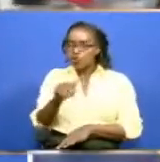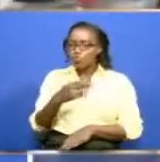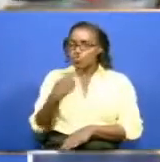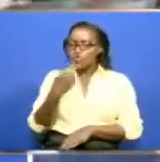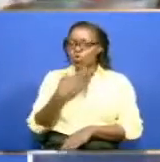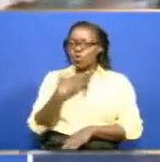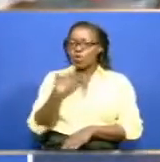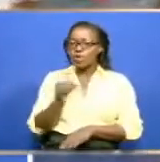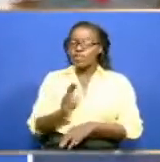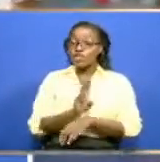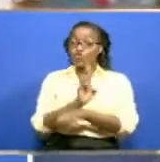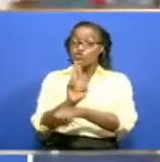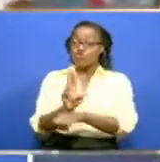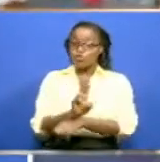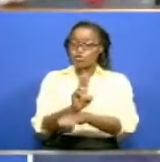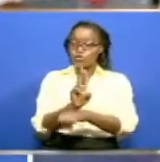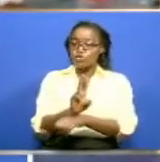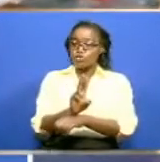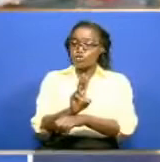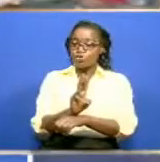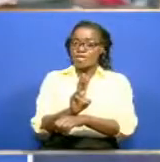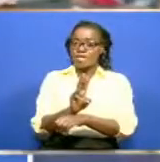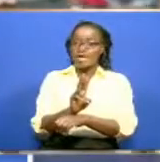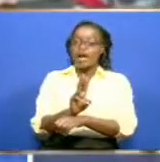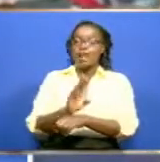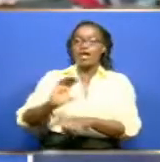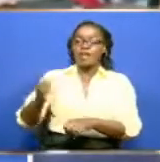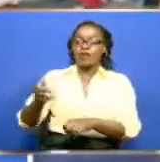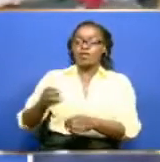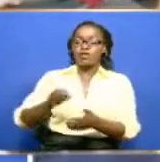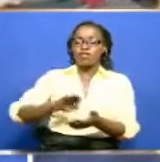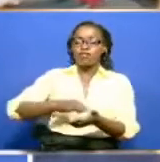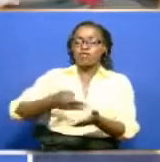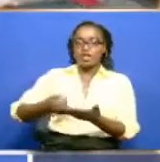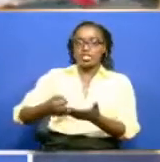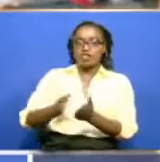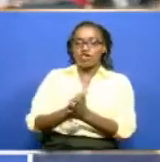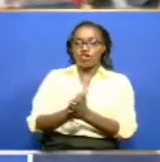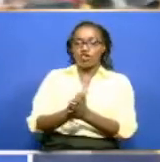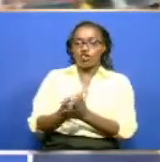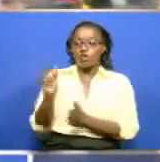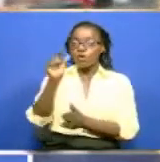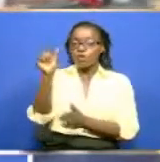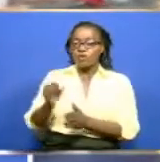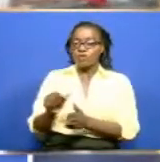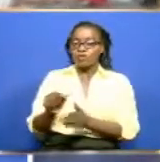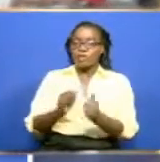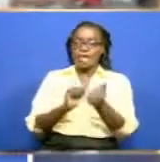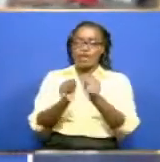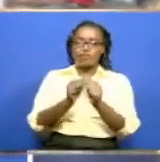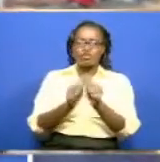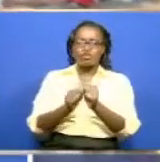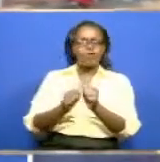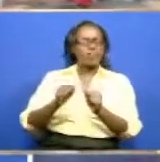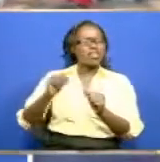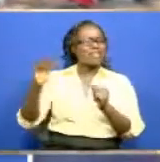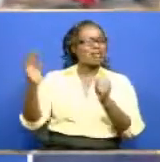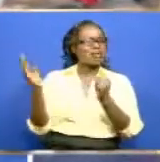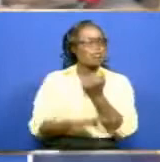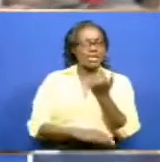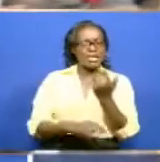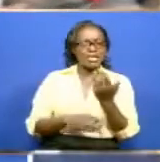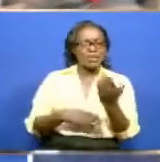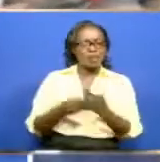wanataka kutumia rasilimali za county ama rasilimali za provincial administration vibaya, ati